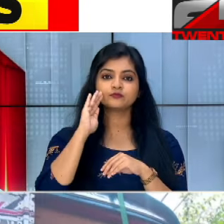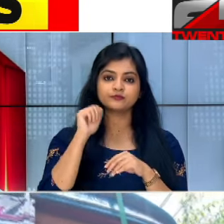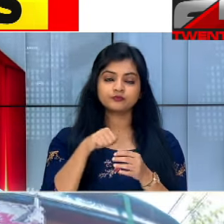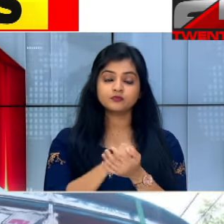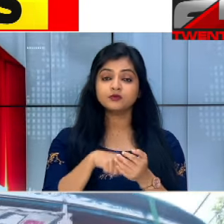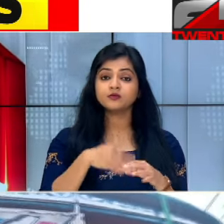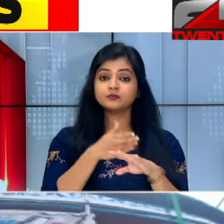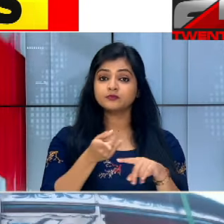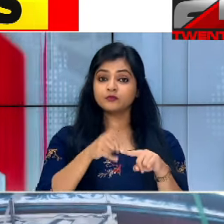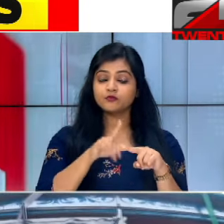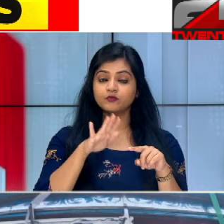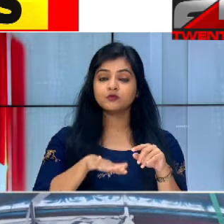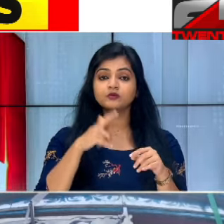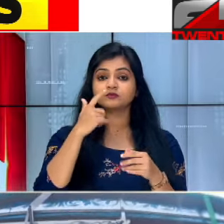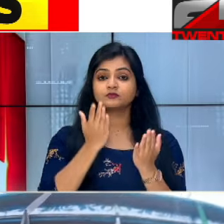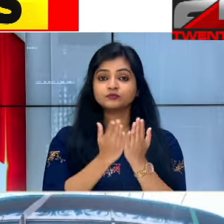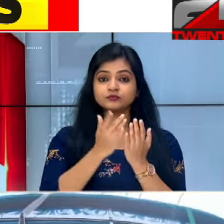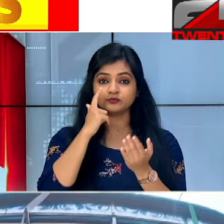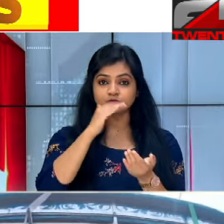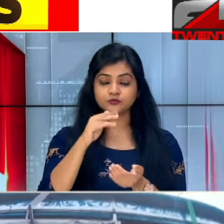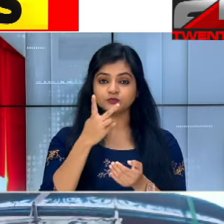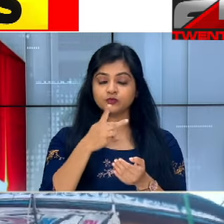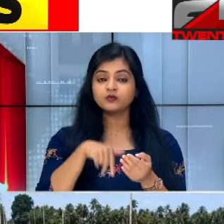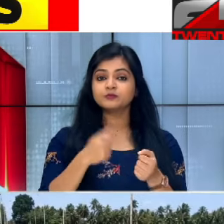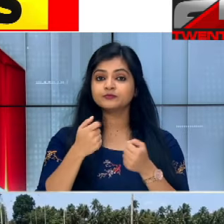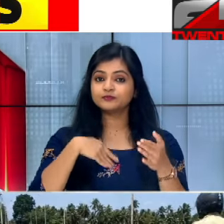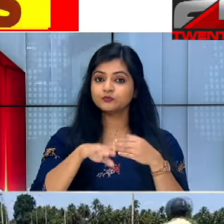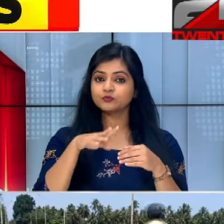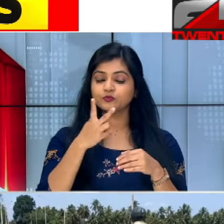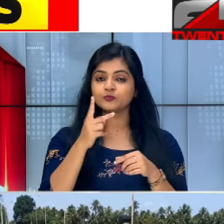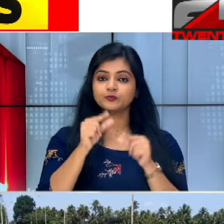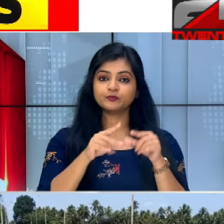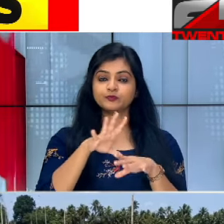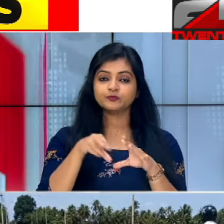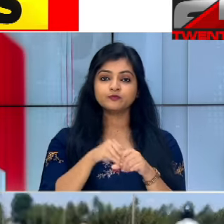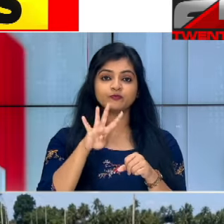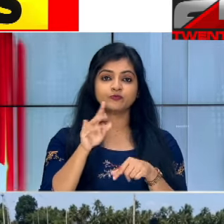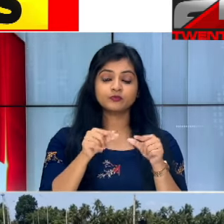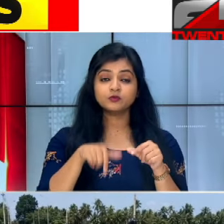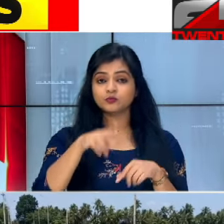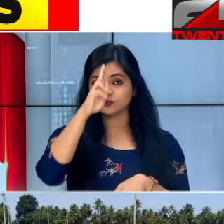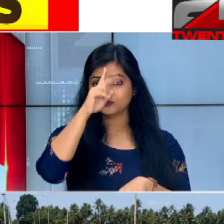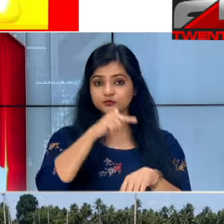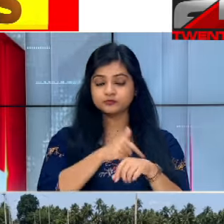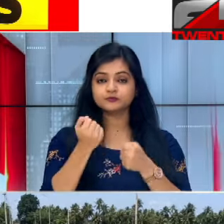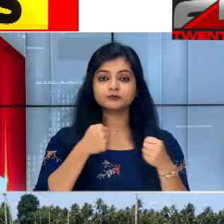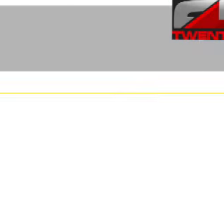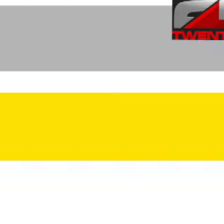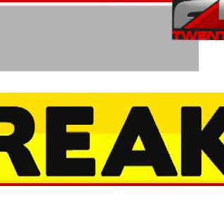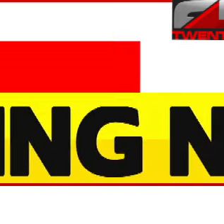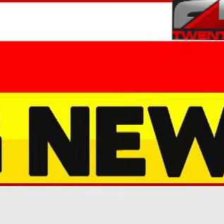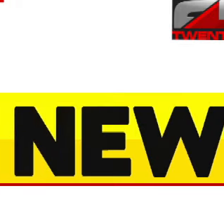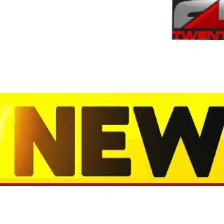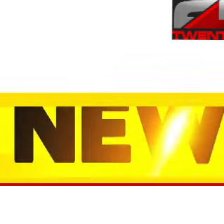പരിക്കേറ്റതിൽ 2 വിദ്യാർത്ഥികളും 2 യാത്രക്കാരുമാണുള്ളത്. ഇന്ന് ഉച്ചയോട് കൂടിയായിരുന്നു ഇത്തരത്തിൽ ഒരു അപകടമുണ്ടാകുന്നത്. തൃപ്രയാറിൽ